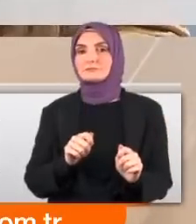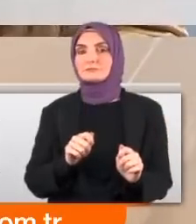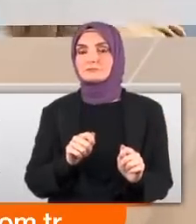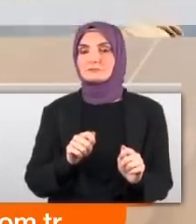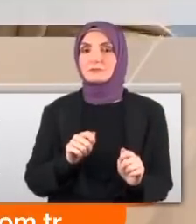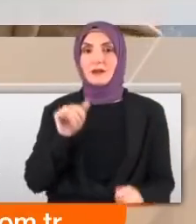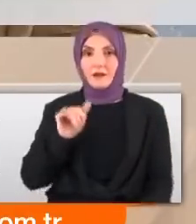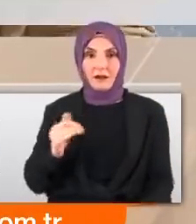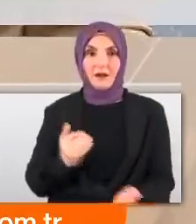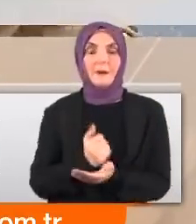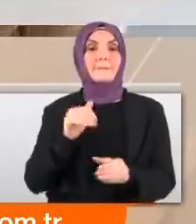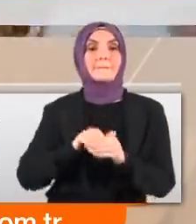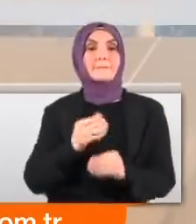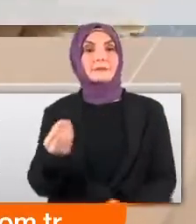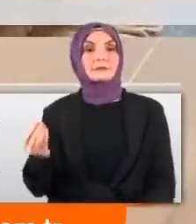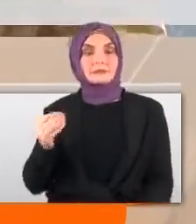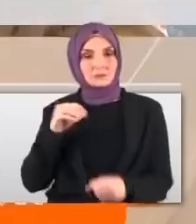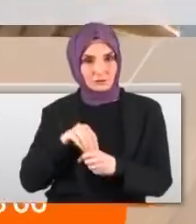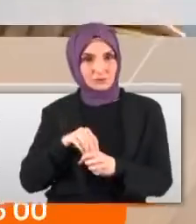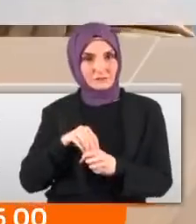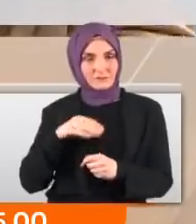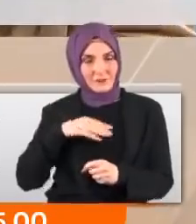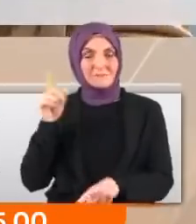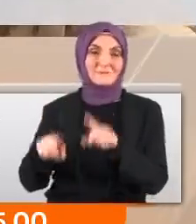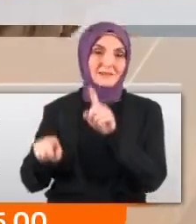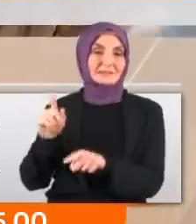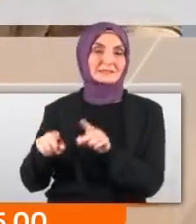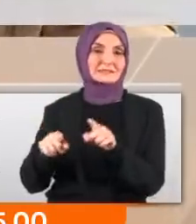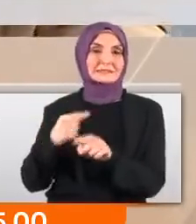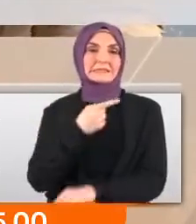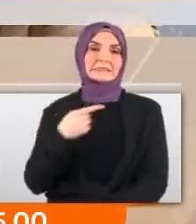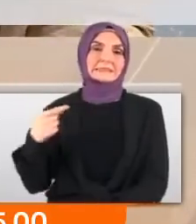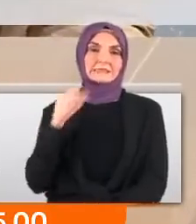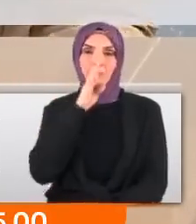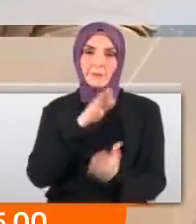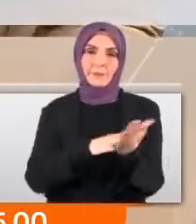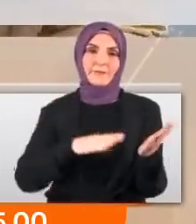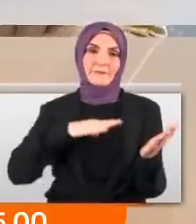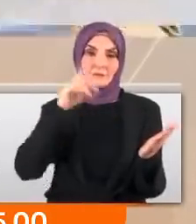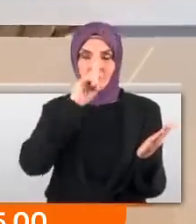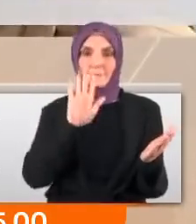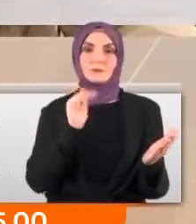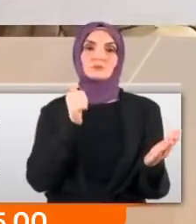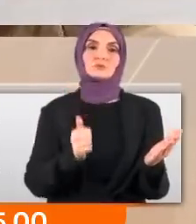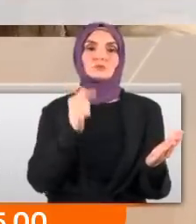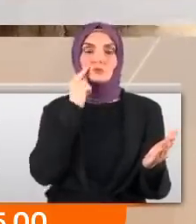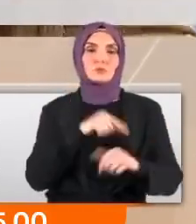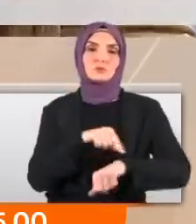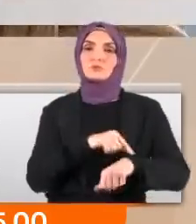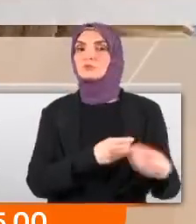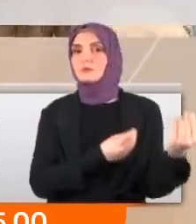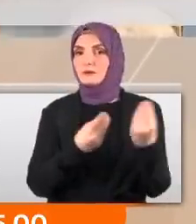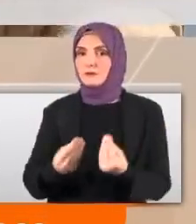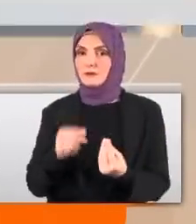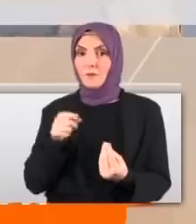arasındalardı. Ancak bazılarının dediğimiz gibi eksik belgelerinin olması nedeniyle 5 günlük bir süre verildi partilere. O eksikler tamamlandıktan